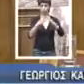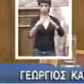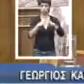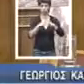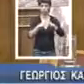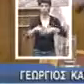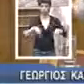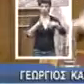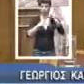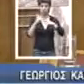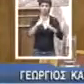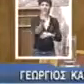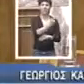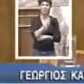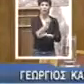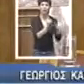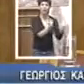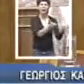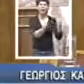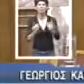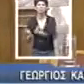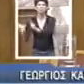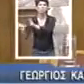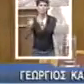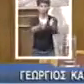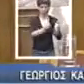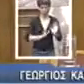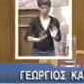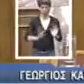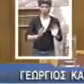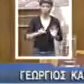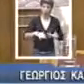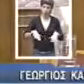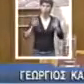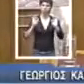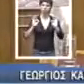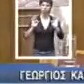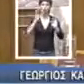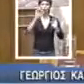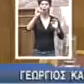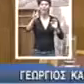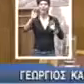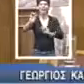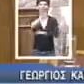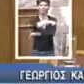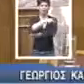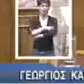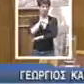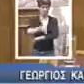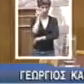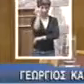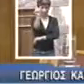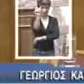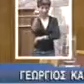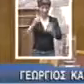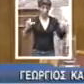η Κοινωνία των Εθνών. Μετά το Δεύτερο Παγκόσμιο Πόλεμο έγιναν τα Ηνωμένα Έθνη. Σήμερα η έννοια έθνος είναι